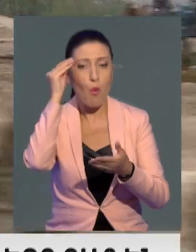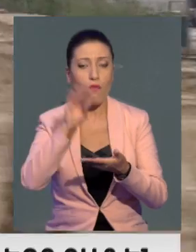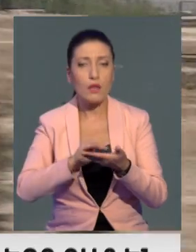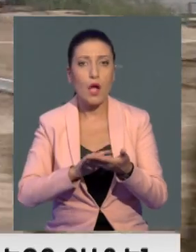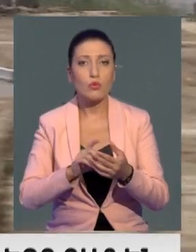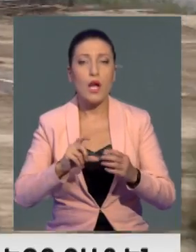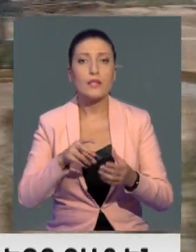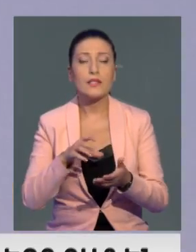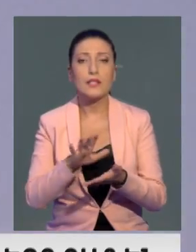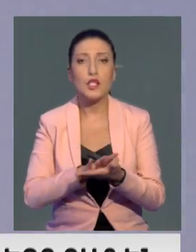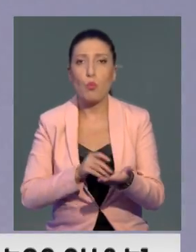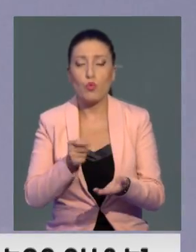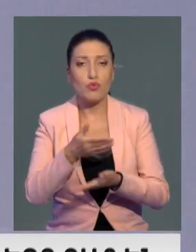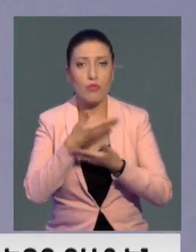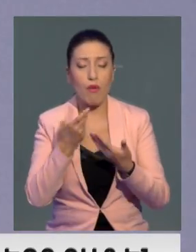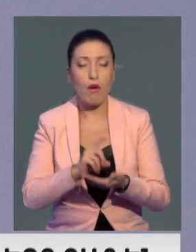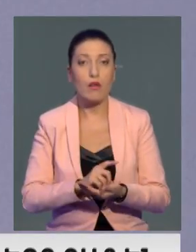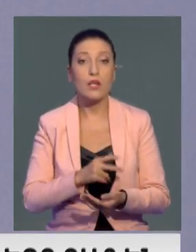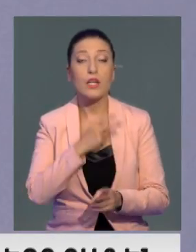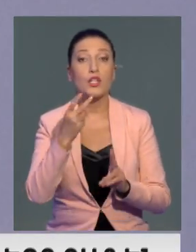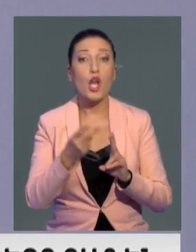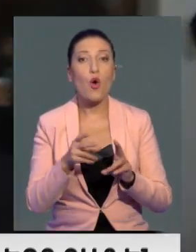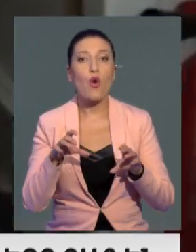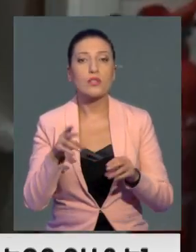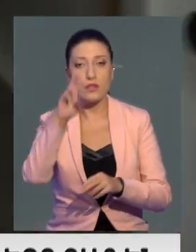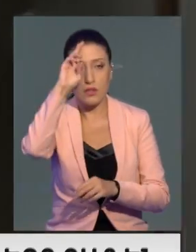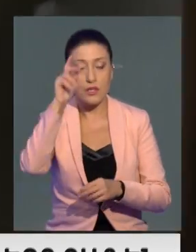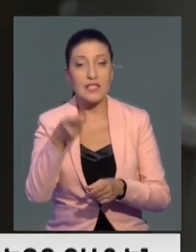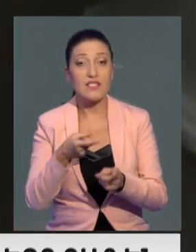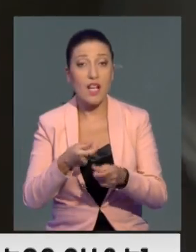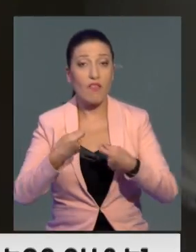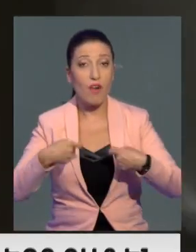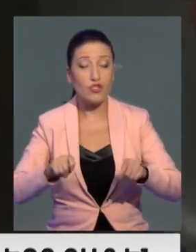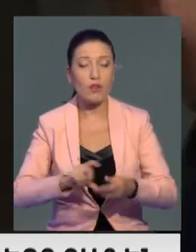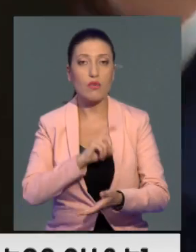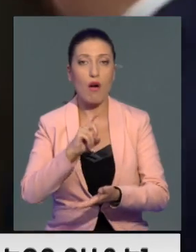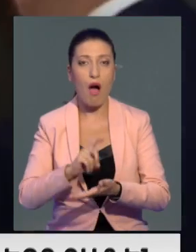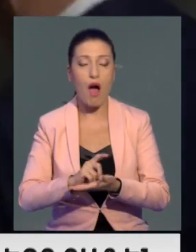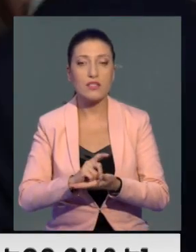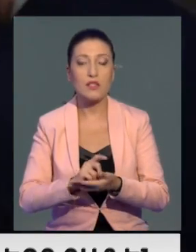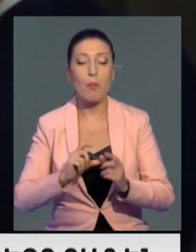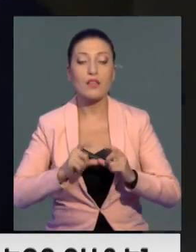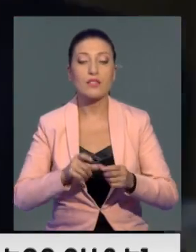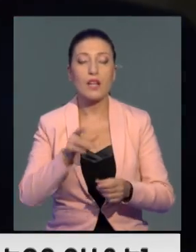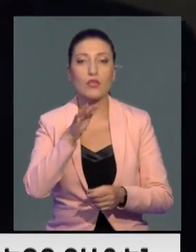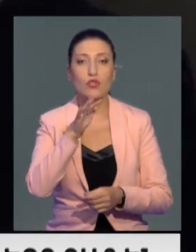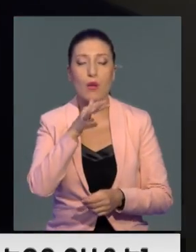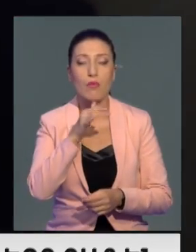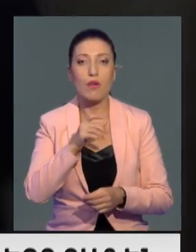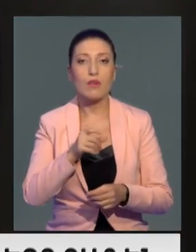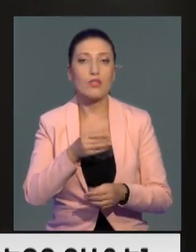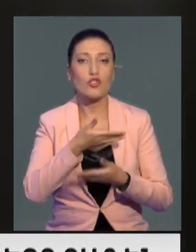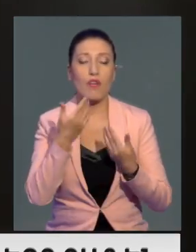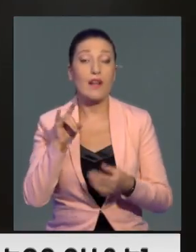հարցը չի էլ դիտարկվում, իսկ երրորդ երկրին զենք վաճառելու մասին հարցին պատասխանելու ժամանակ չկա, ինքնաթիռը սպասում